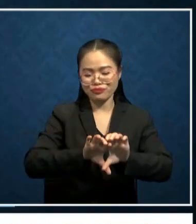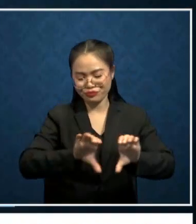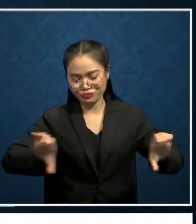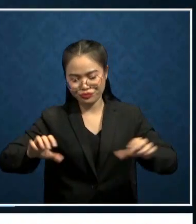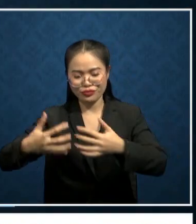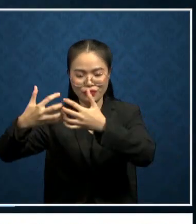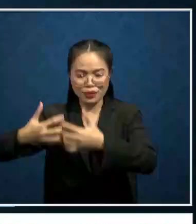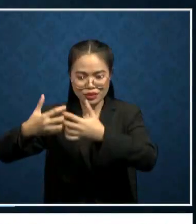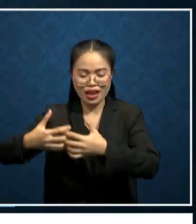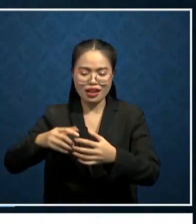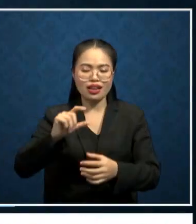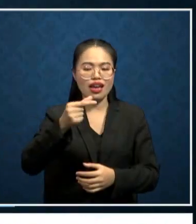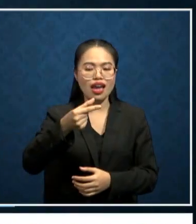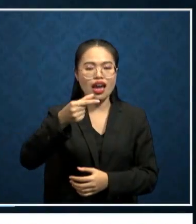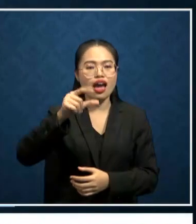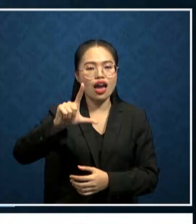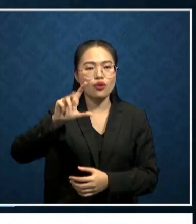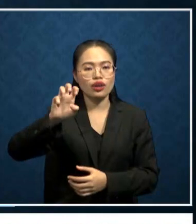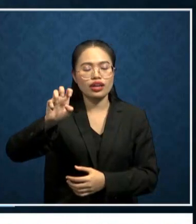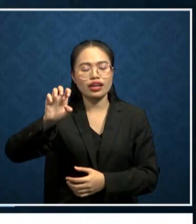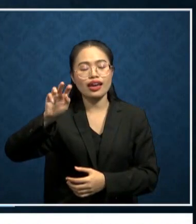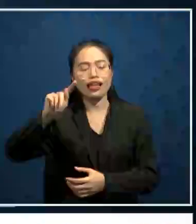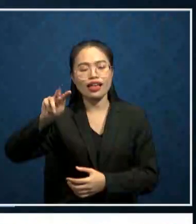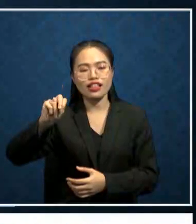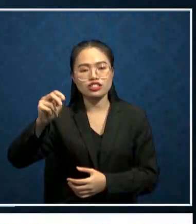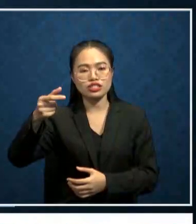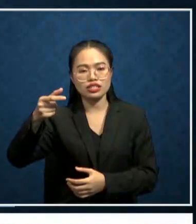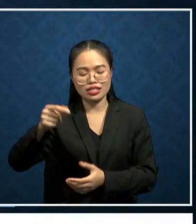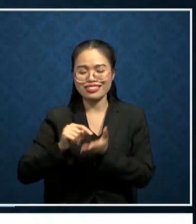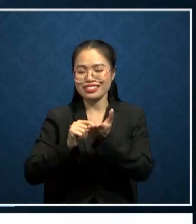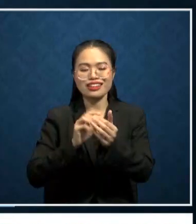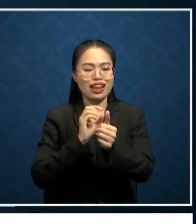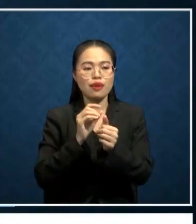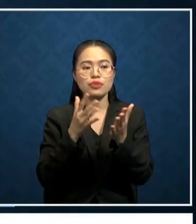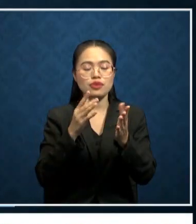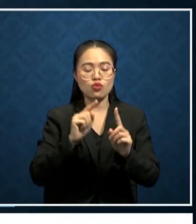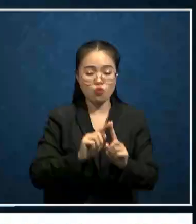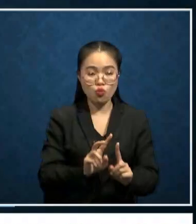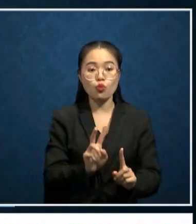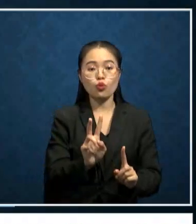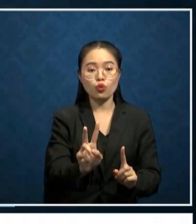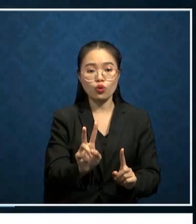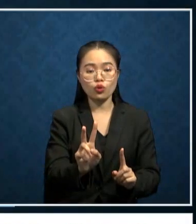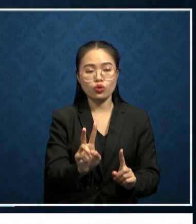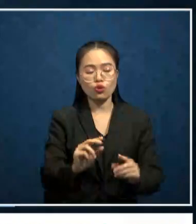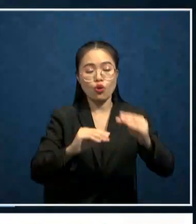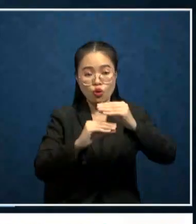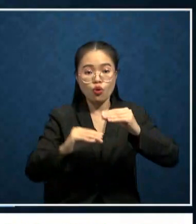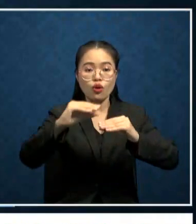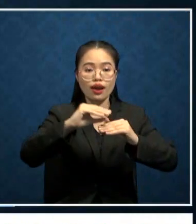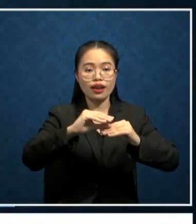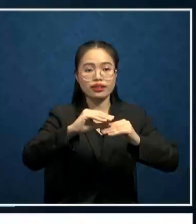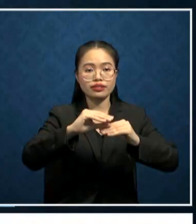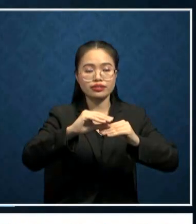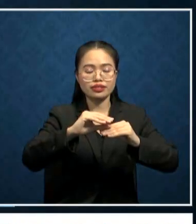lngแก่บุคคลที่ 3อันนี้ไม่มีข้อสังเกตข้อเสนอแนะหัวข้อย่อยที่ 2การดำเนินโครงการเอ่อ